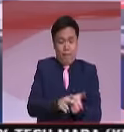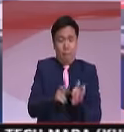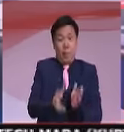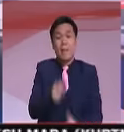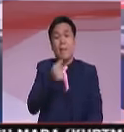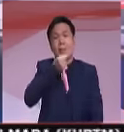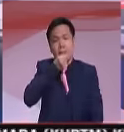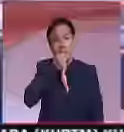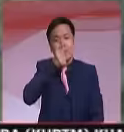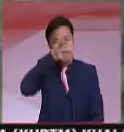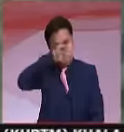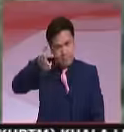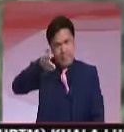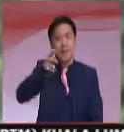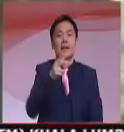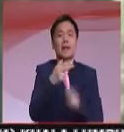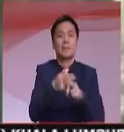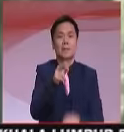sange